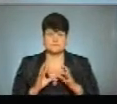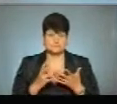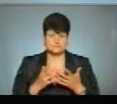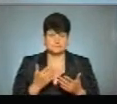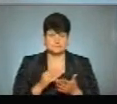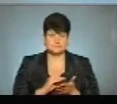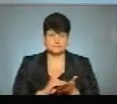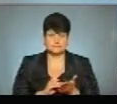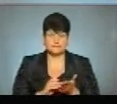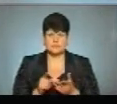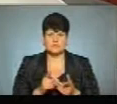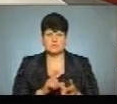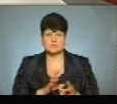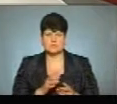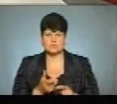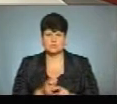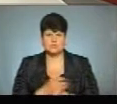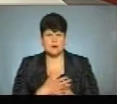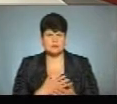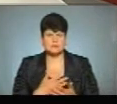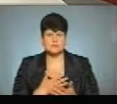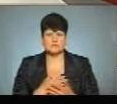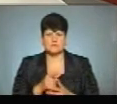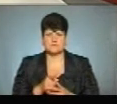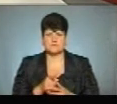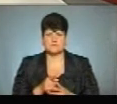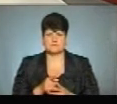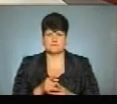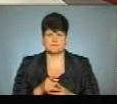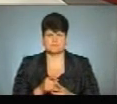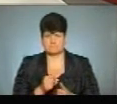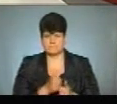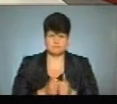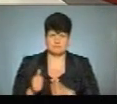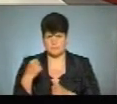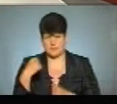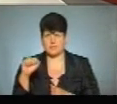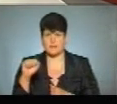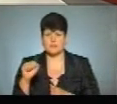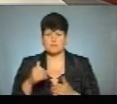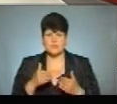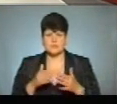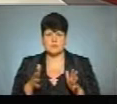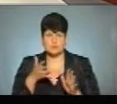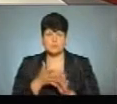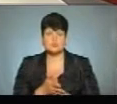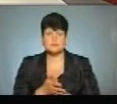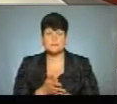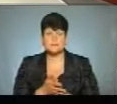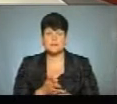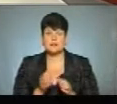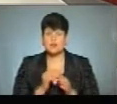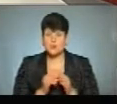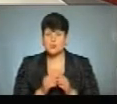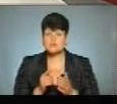видань, оскільки вони стали доволі активними, вони от зараз стають такими флагманами повністю по відкритих даних і по прозорості. Але